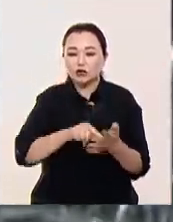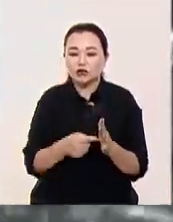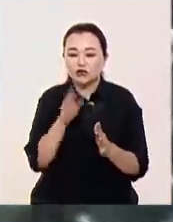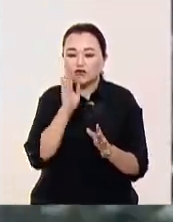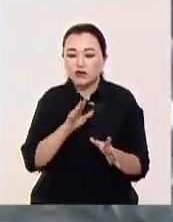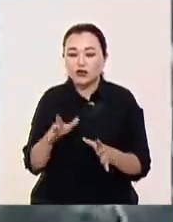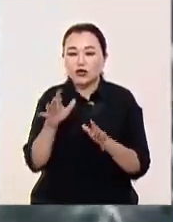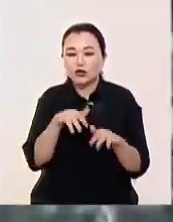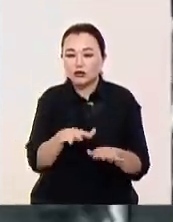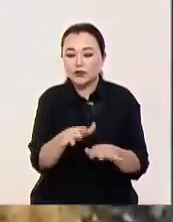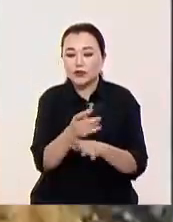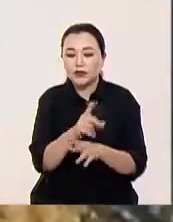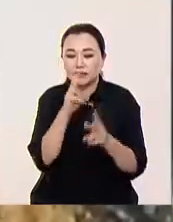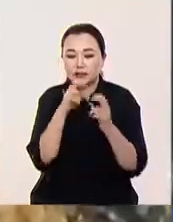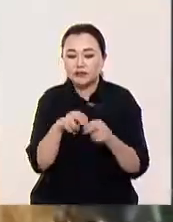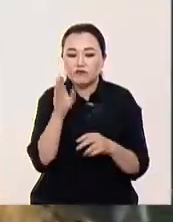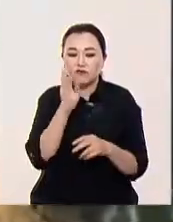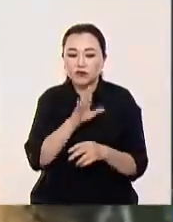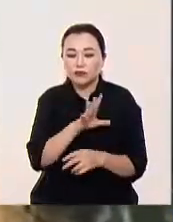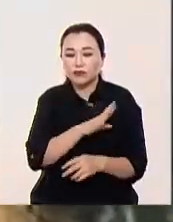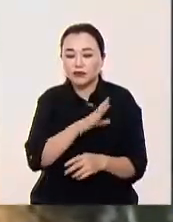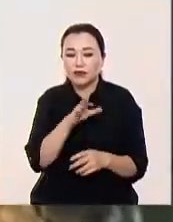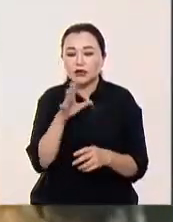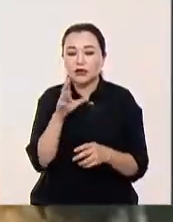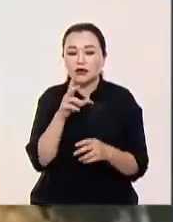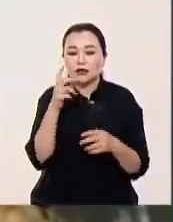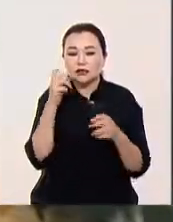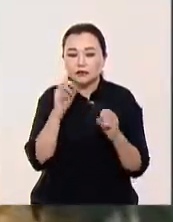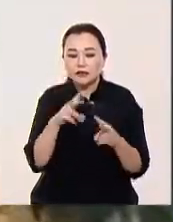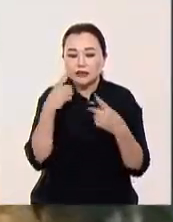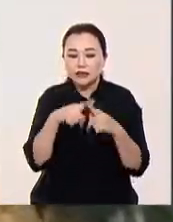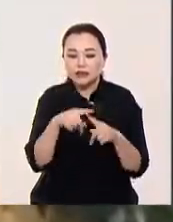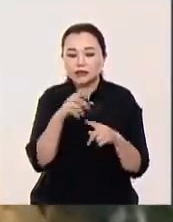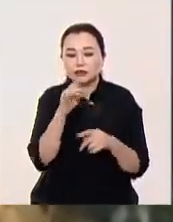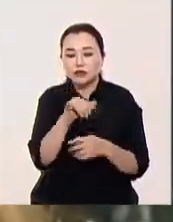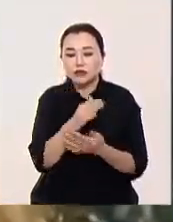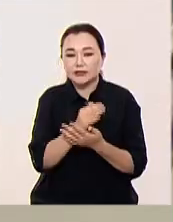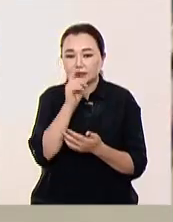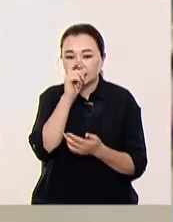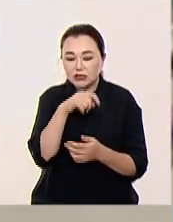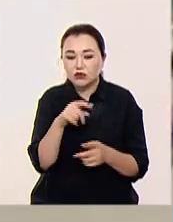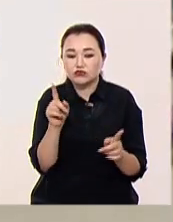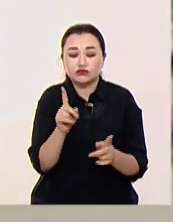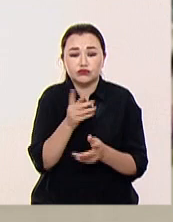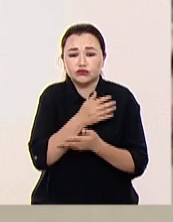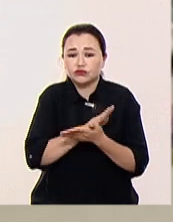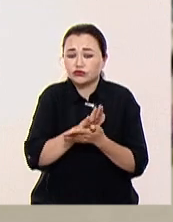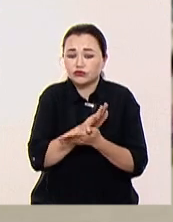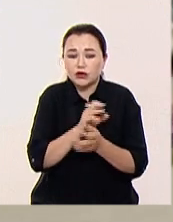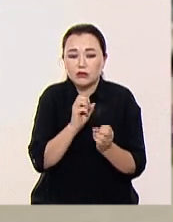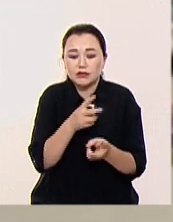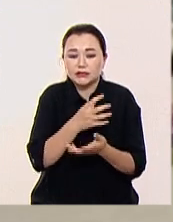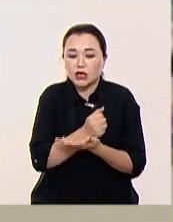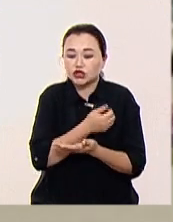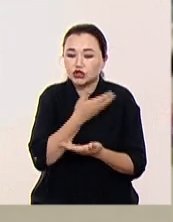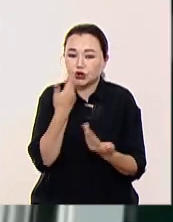водоема исследовали воду прибором на содержание растворенного кислорода. Ничего критичного не нашли. Теперь